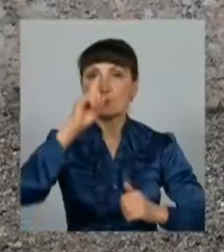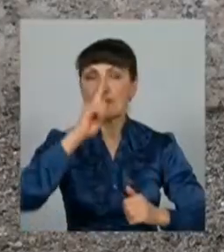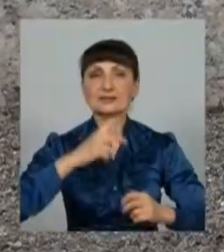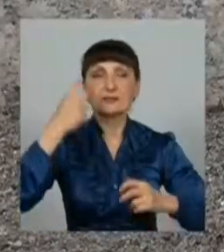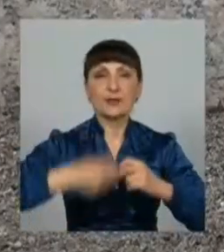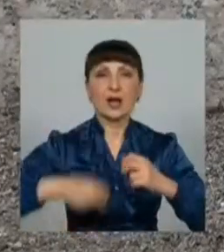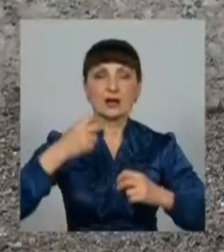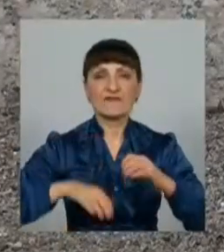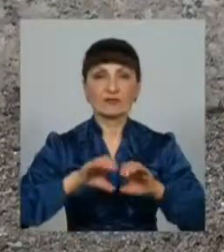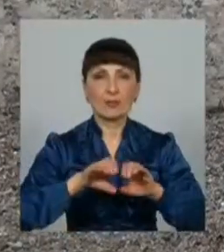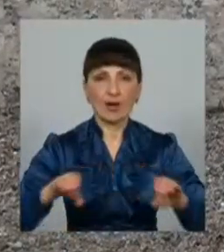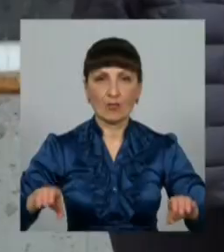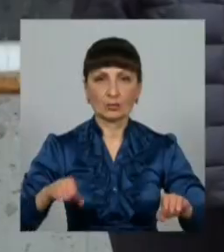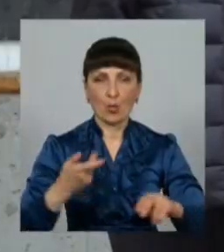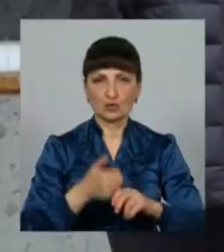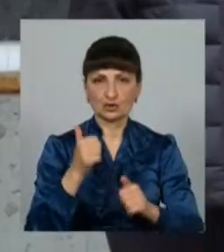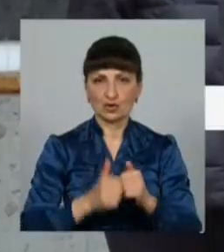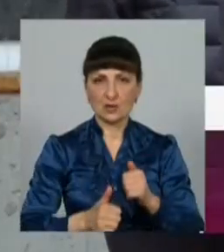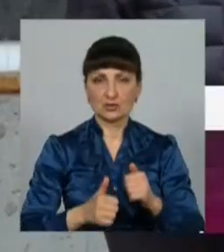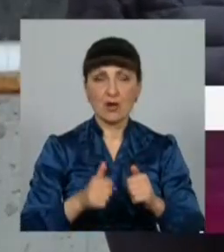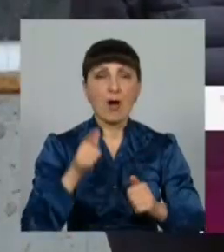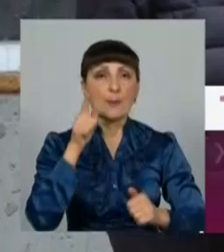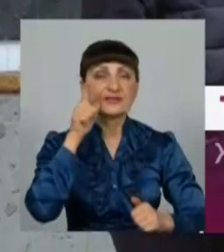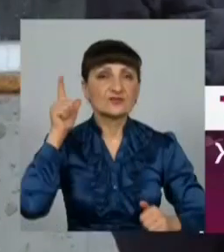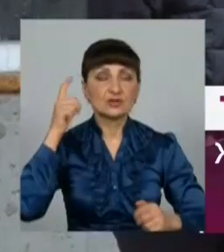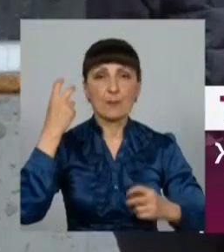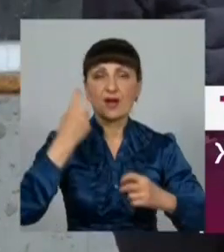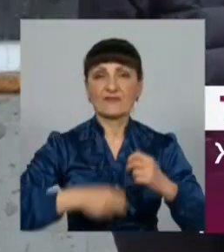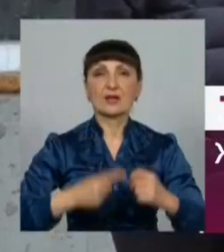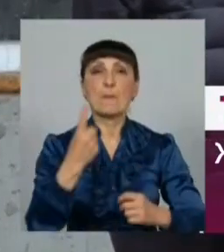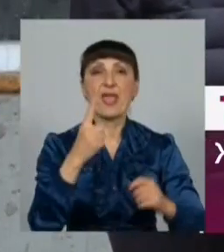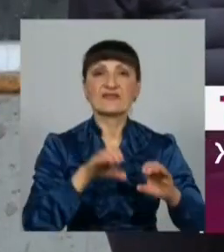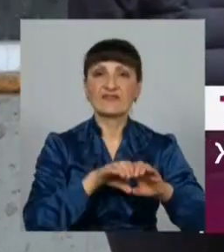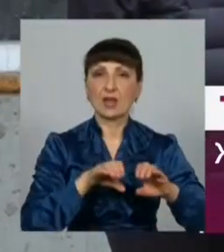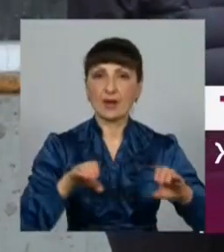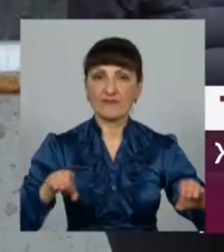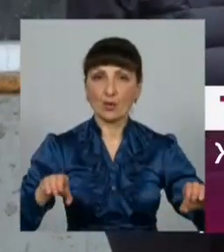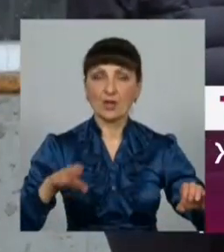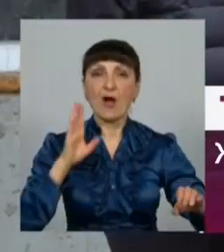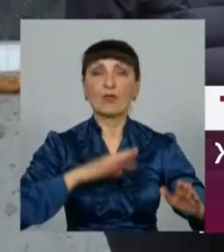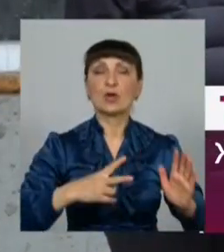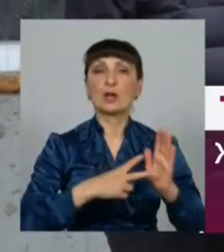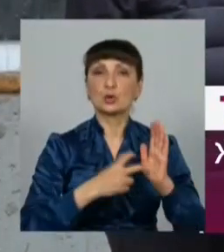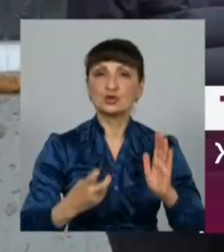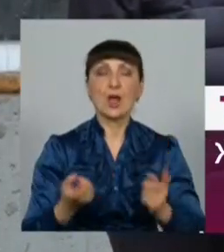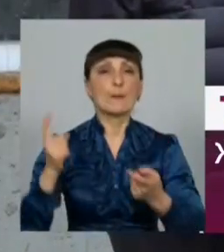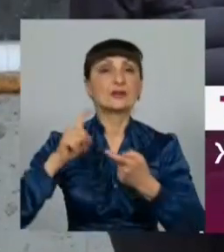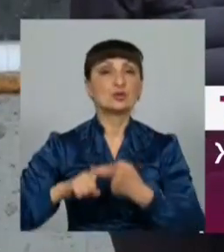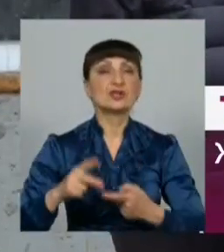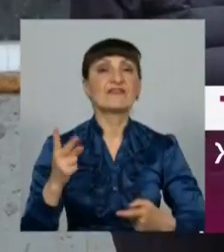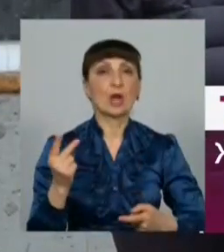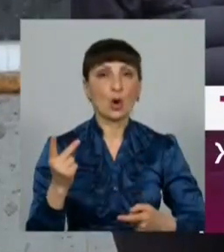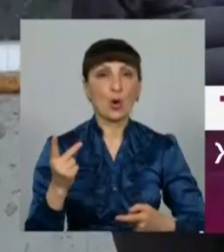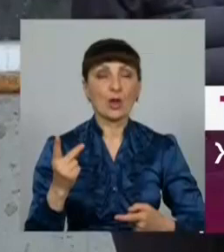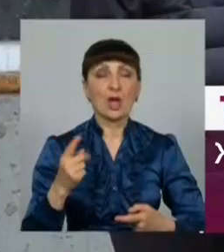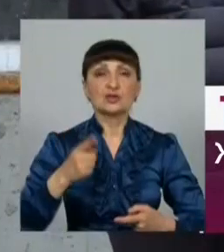прорывы водопровода не учащались. Буквально позавчера прорвало первый водопровод, воду отключили, подключили второй. Не